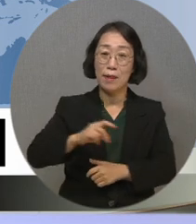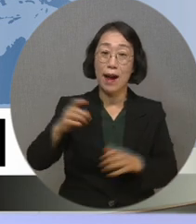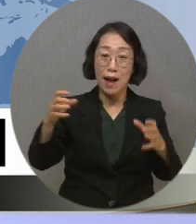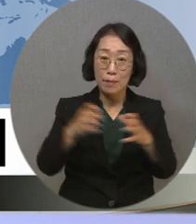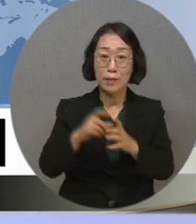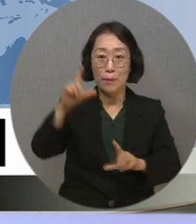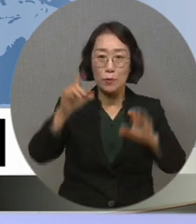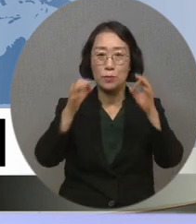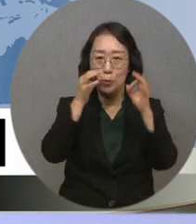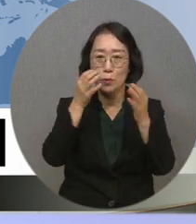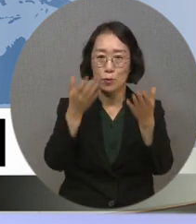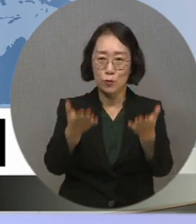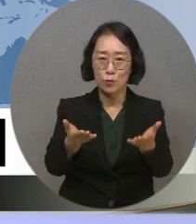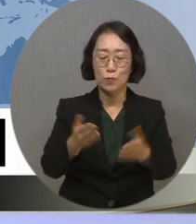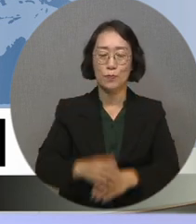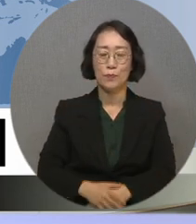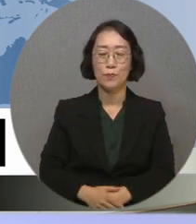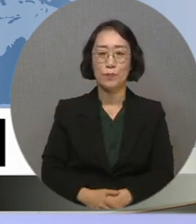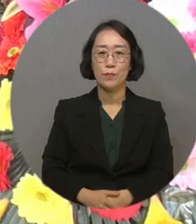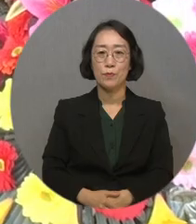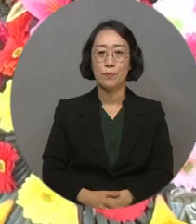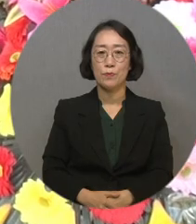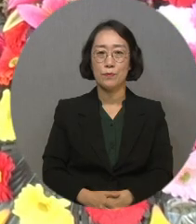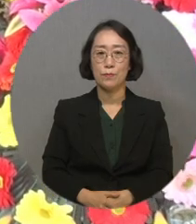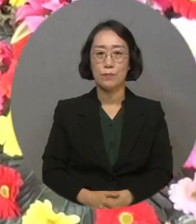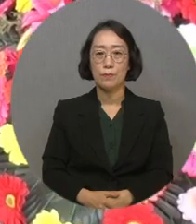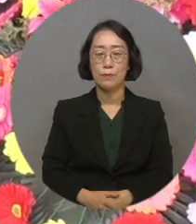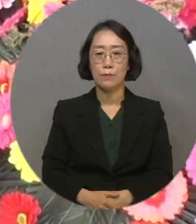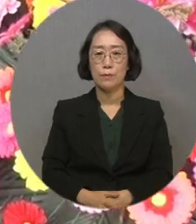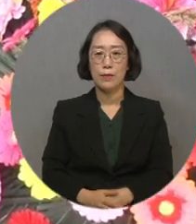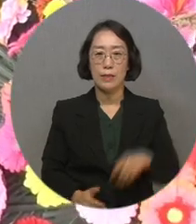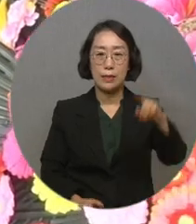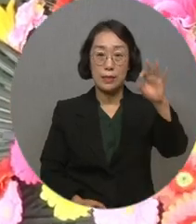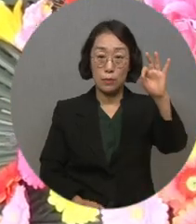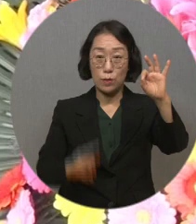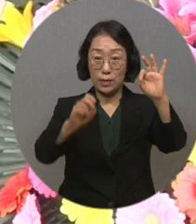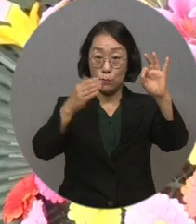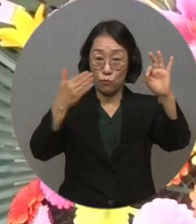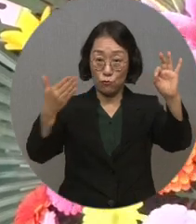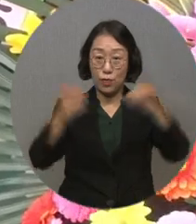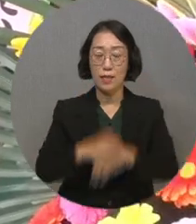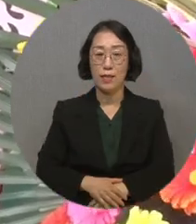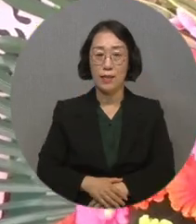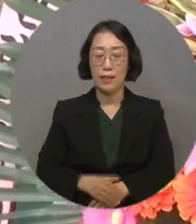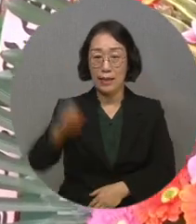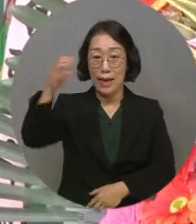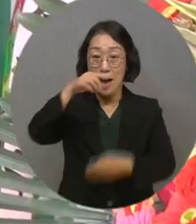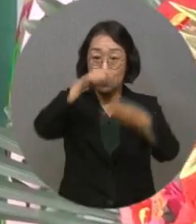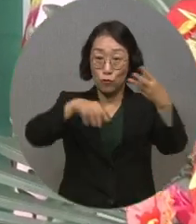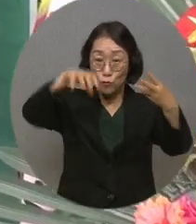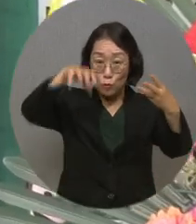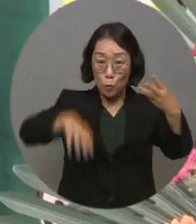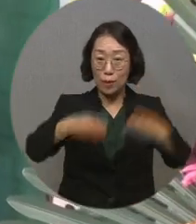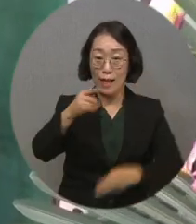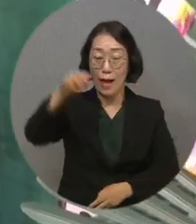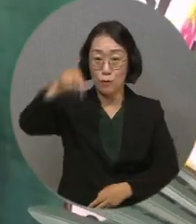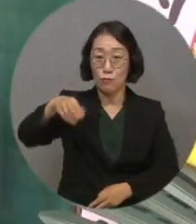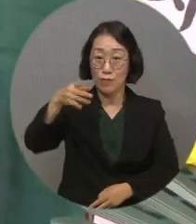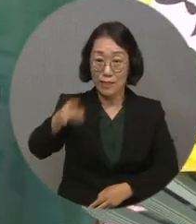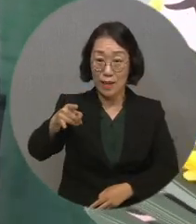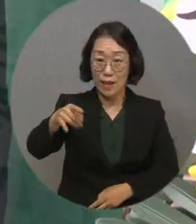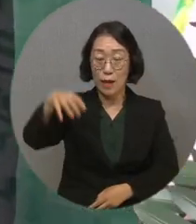기자가 담아왔습니다. 지난 29일 양주시 성악 앙상블 라르체 주간 아름다운